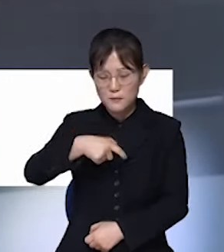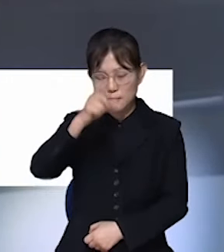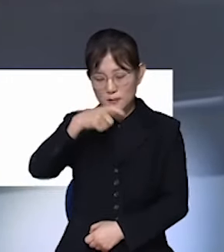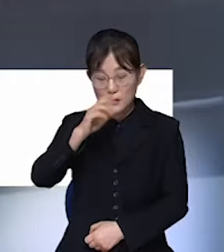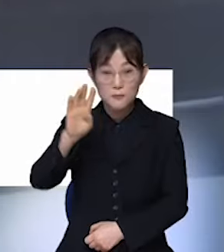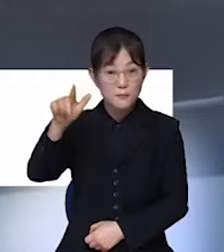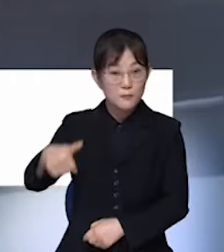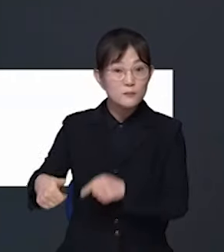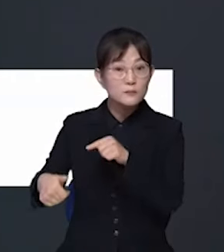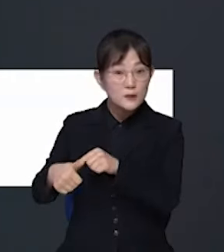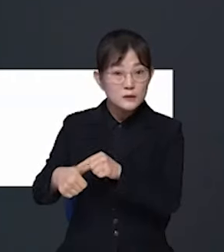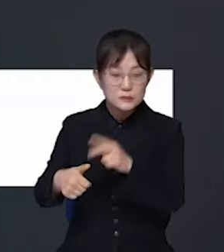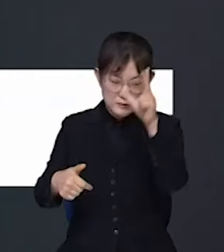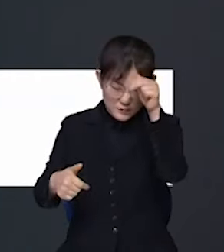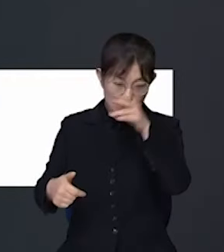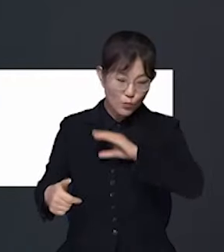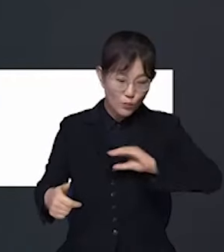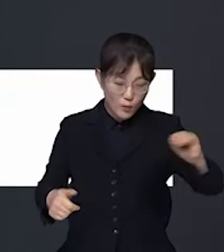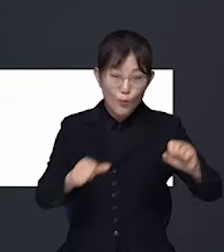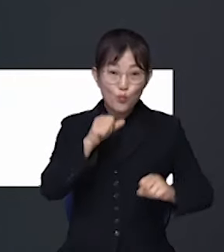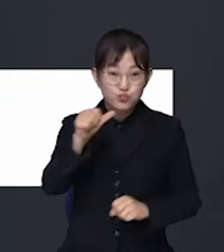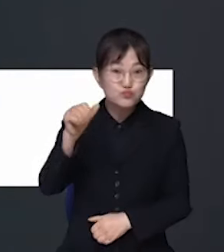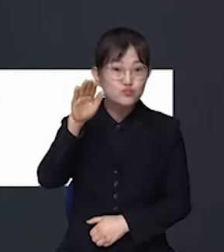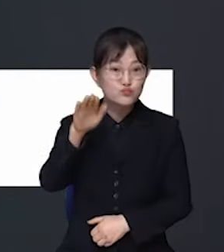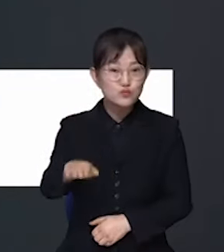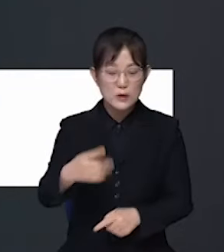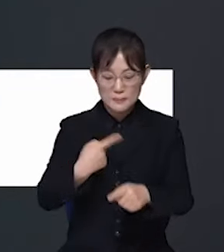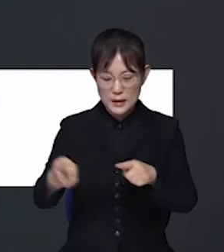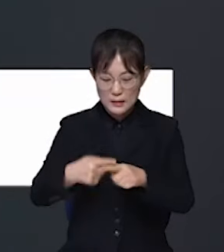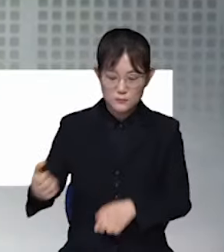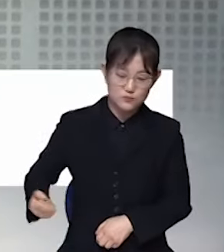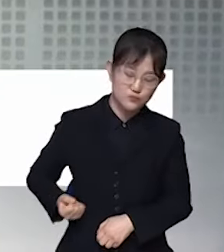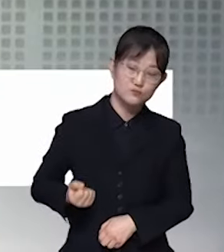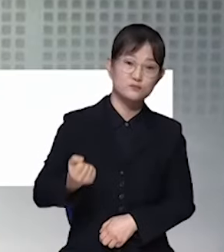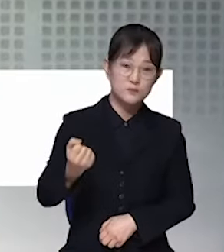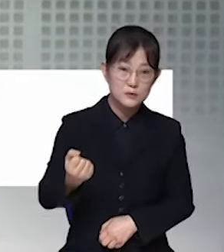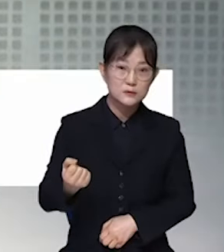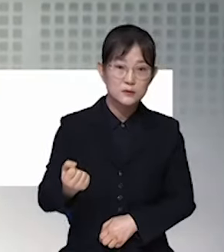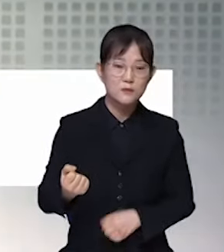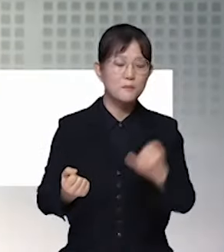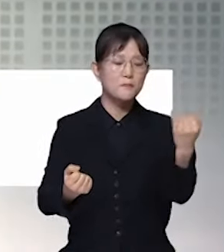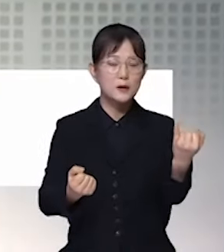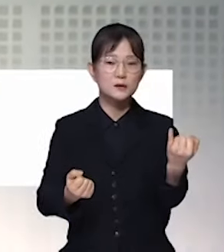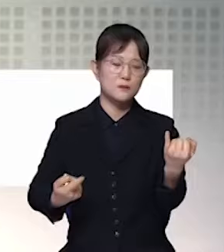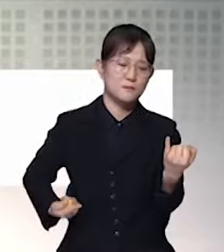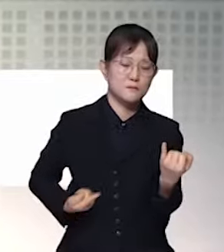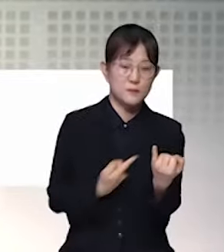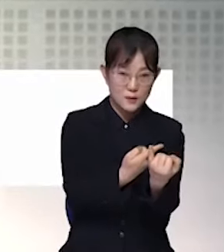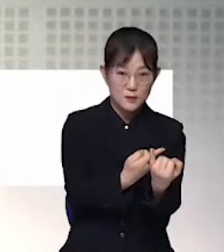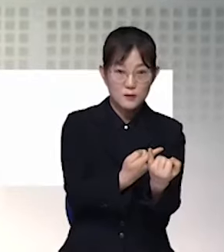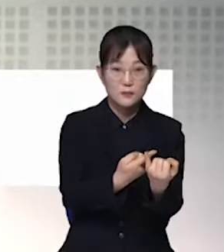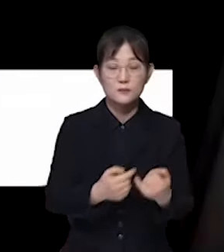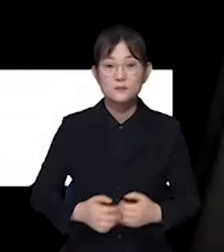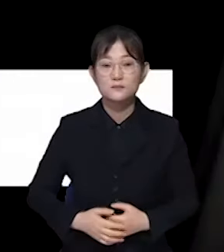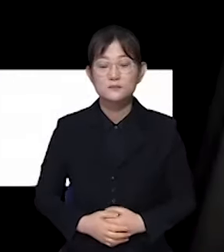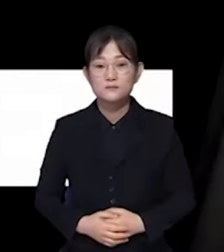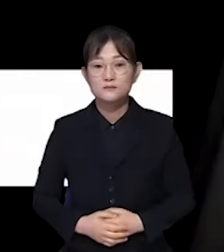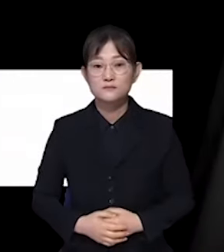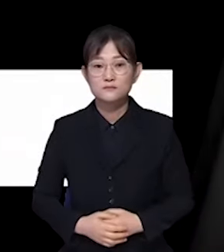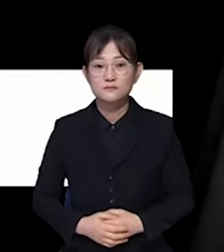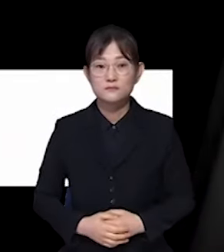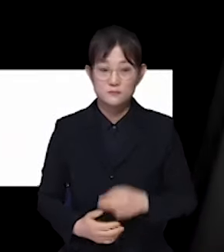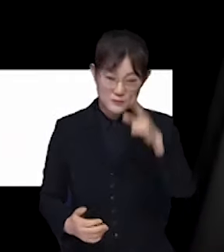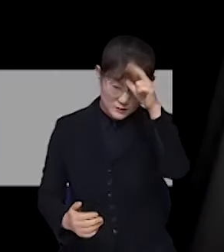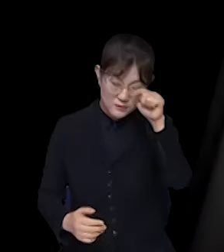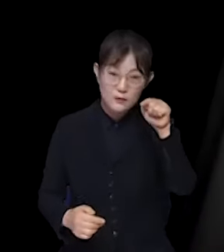박대성은 경찰이 돌아가고 5분 뒤에 갑자기 흉기를 들고 길거리로 나가 18살 A양을 살해했습니다.